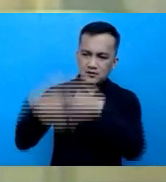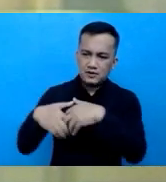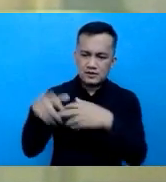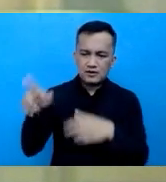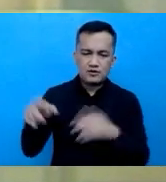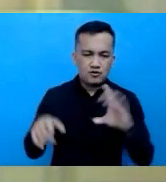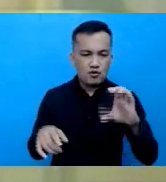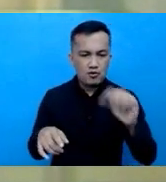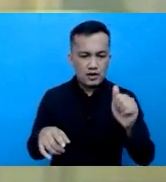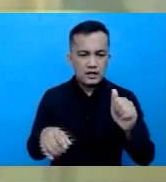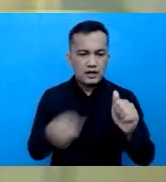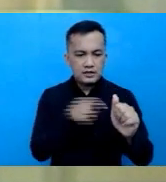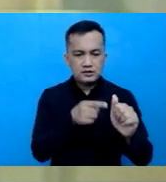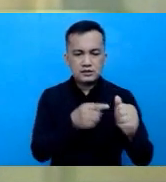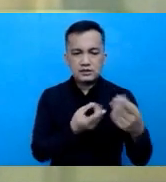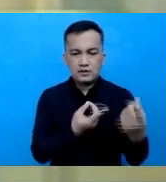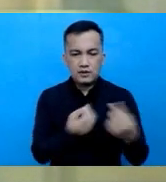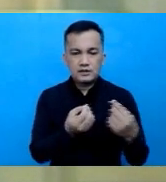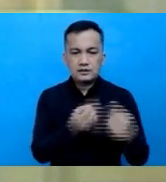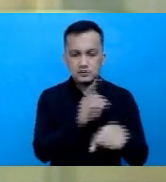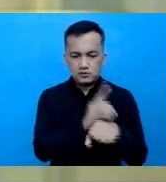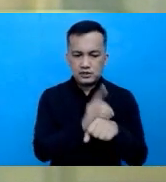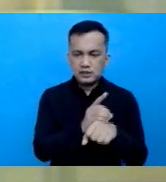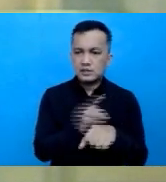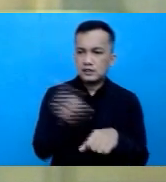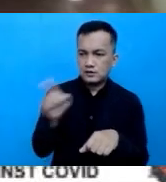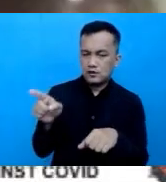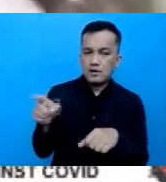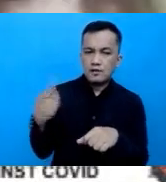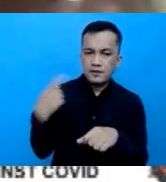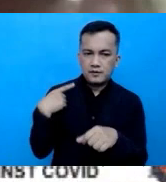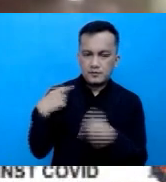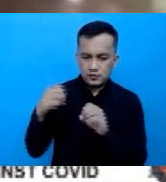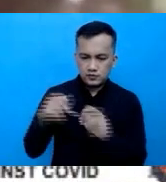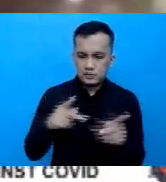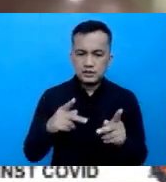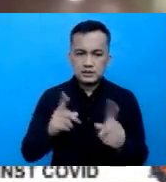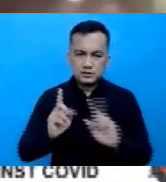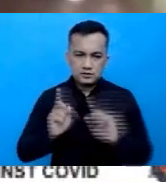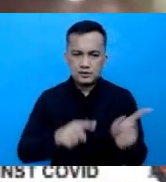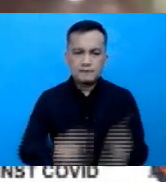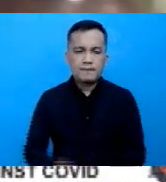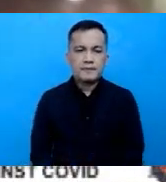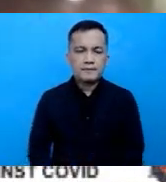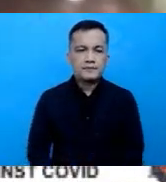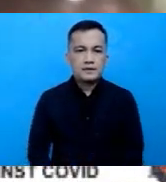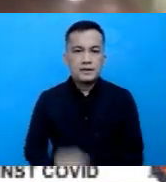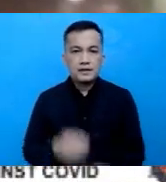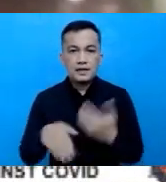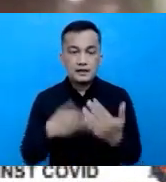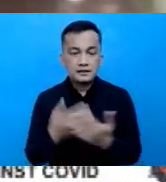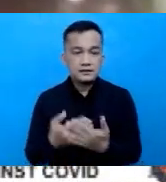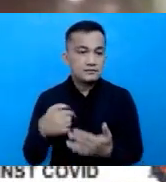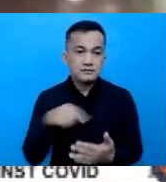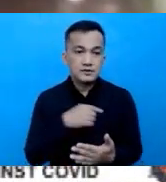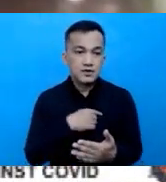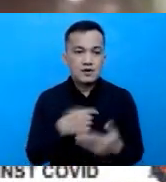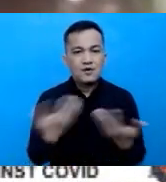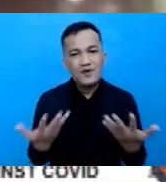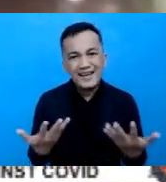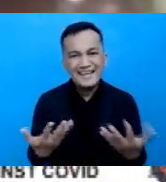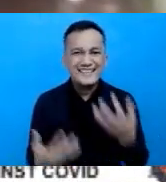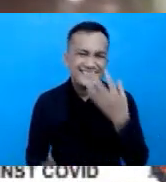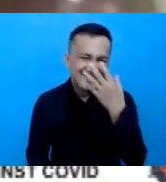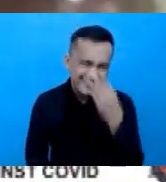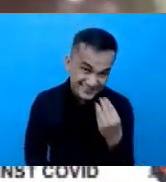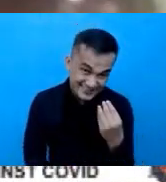tungkulin nila at kayo ay may pagkakataon na sumagot. Lahat po tayo dito ay halos walang tulog. Hindi